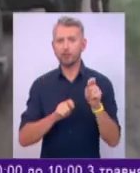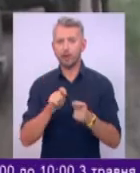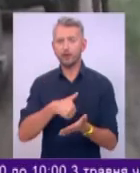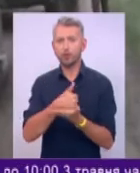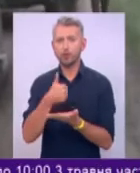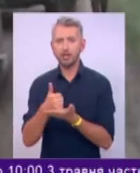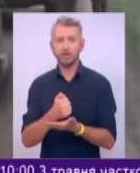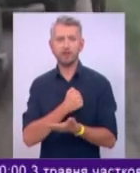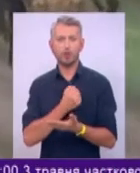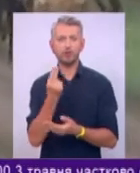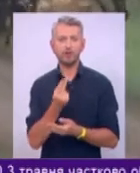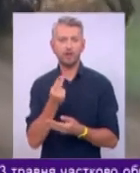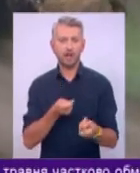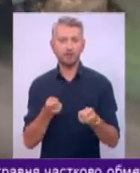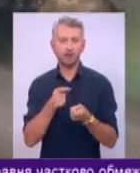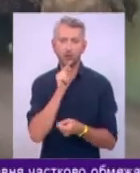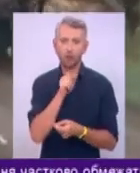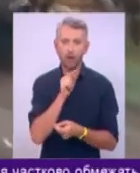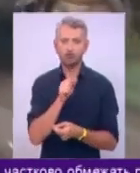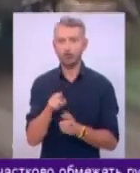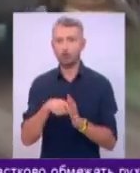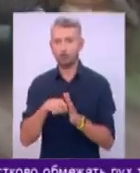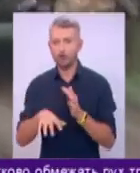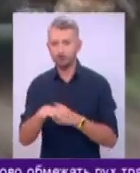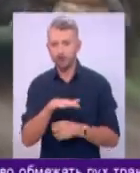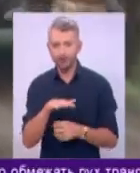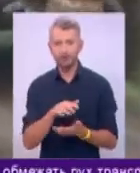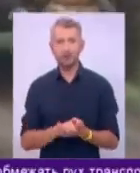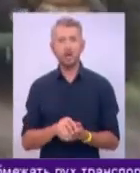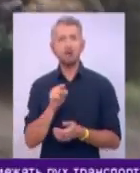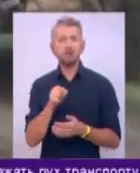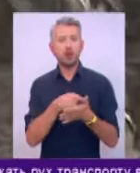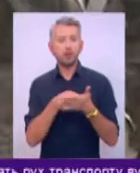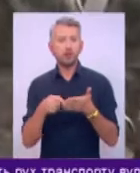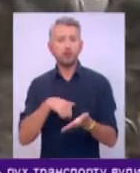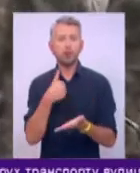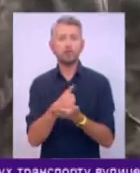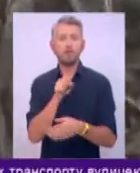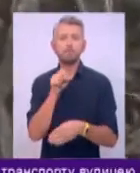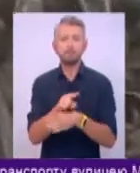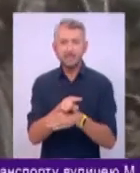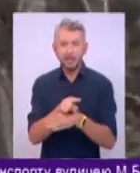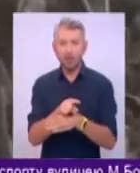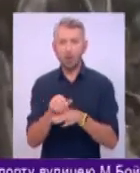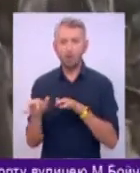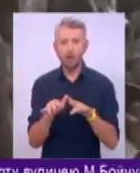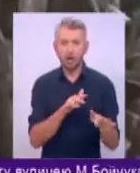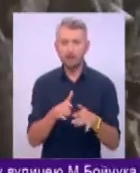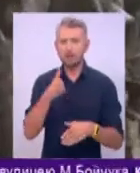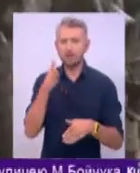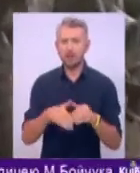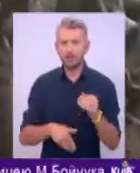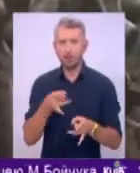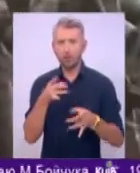очільниками військово-цивільних адміністрацій Луганщини та Донеччини. Водночас Сергій Наєв наголосив, головна місія операції – припинити безкарні